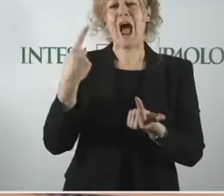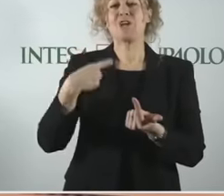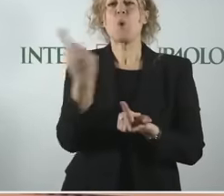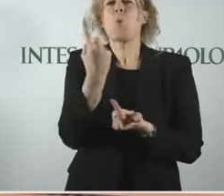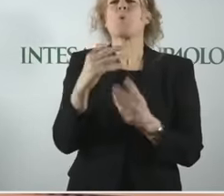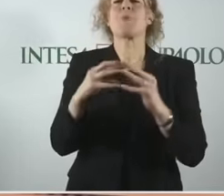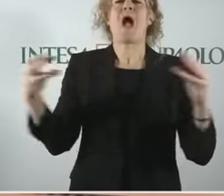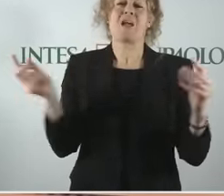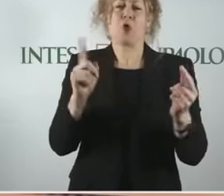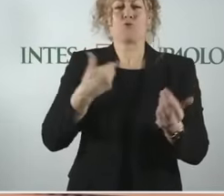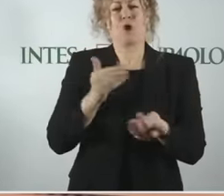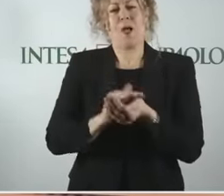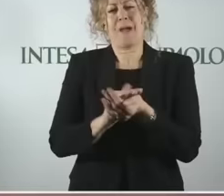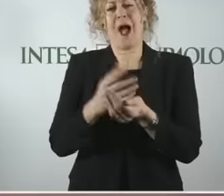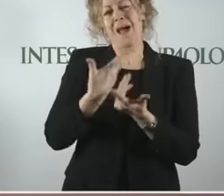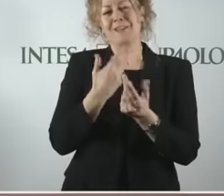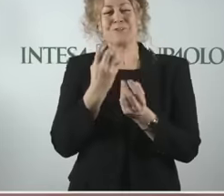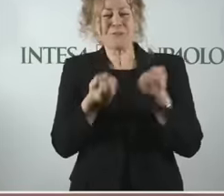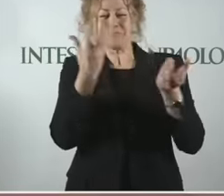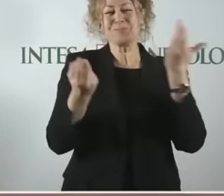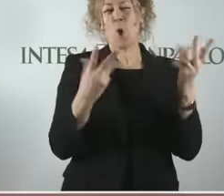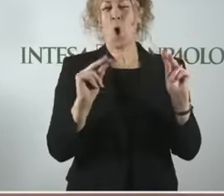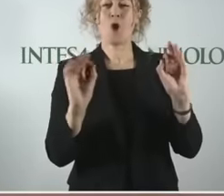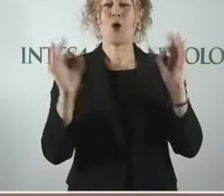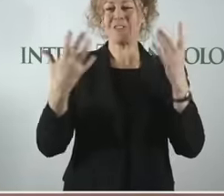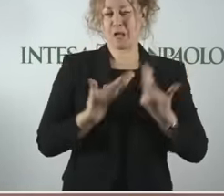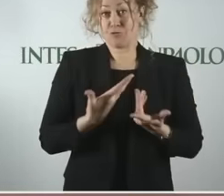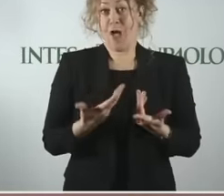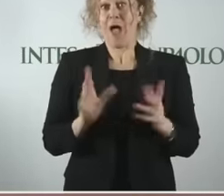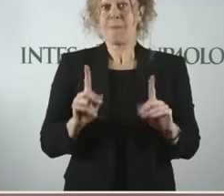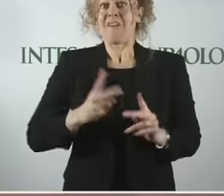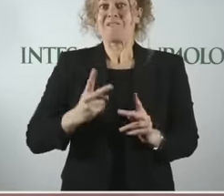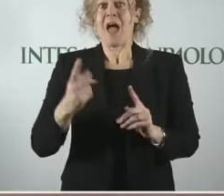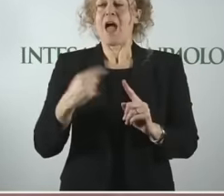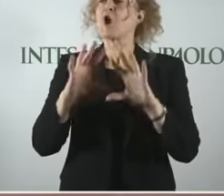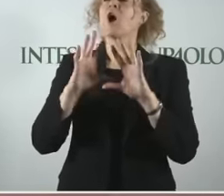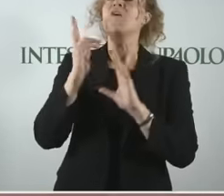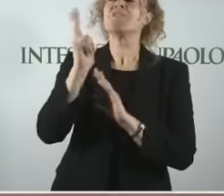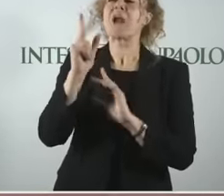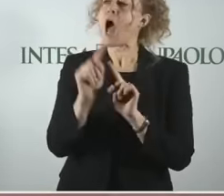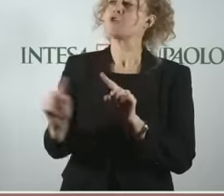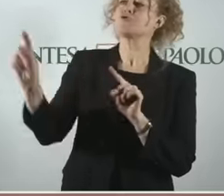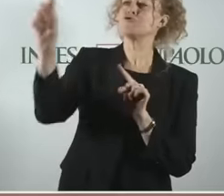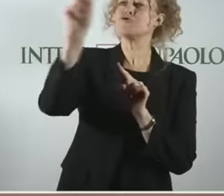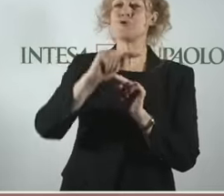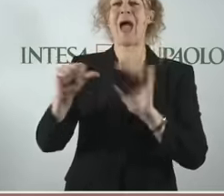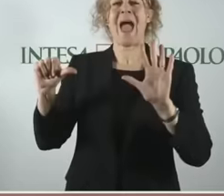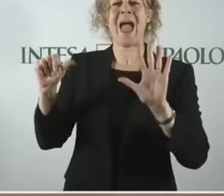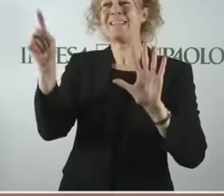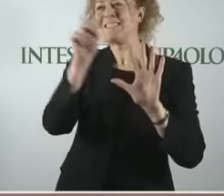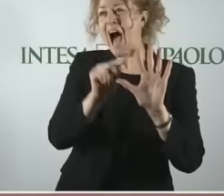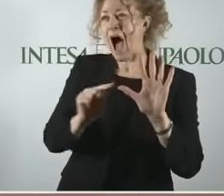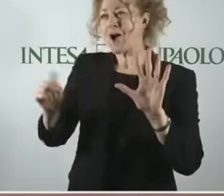panetterie che fanno cose sfiziose Però effettivamente è una cosa che da un capo all'altro dell'esagono come dicono